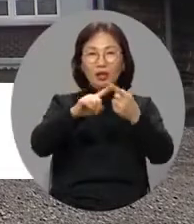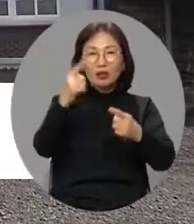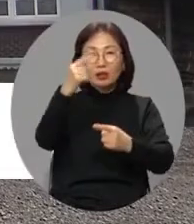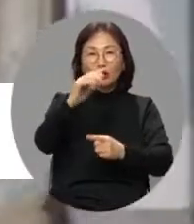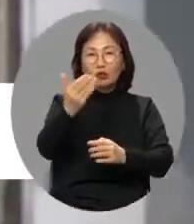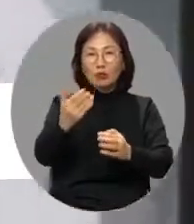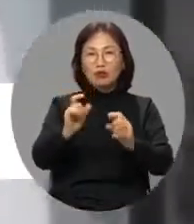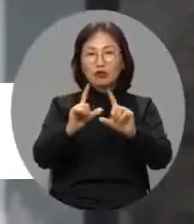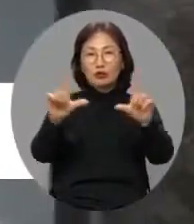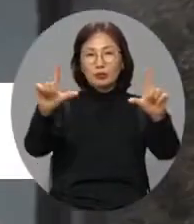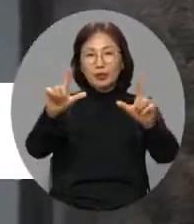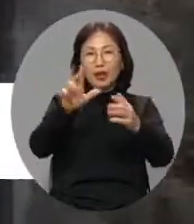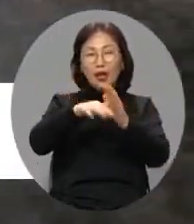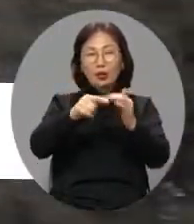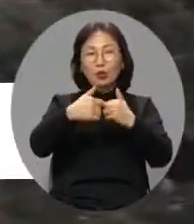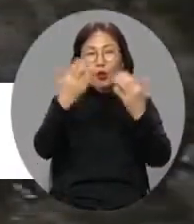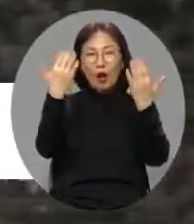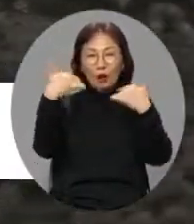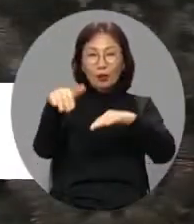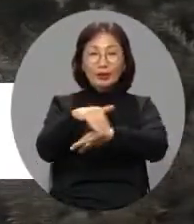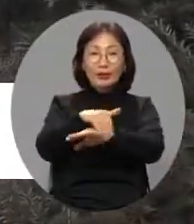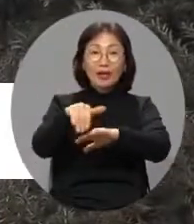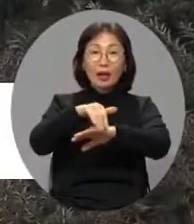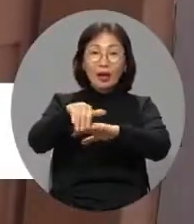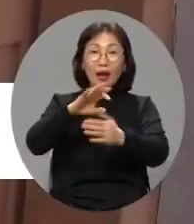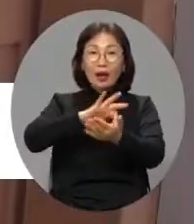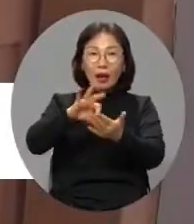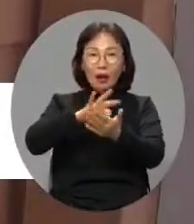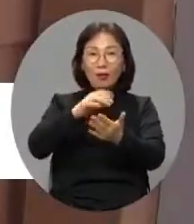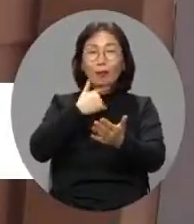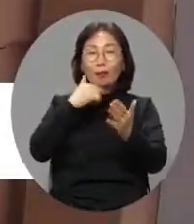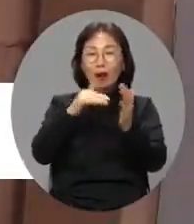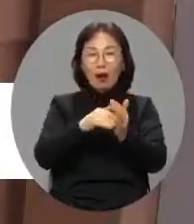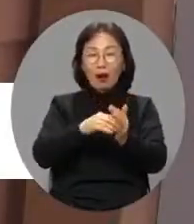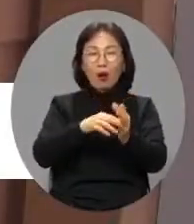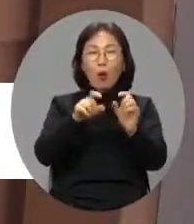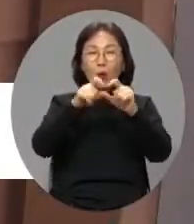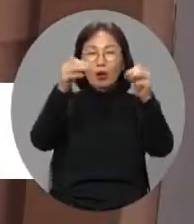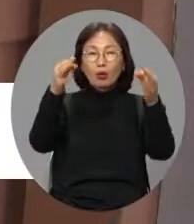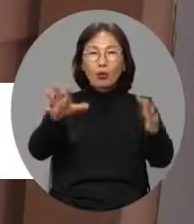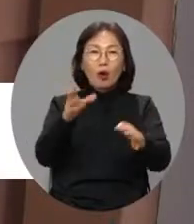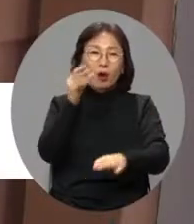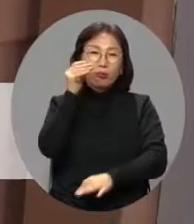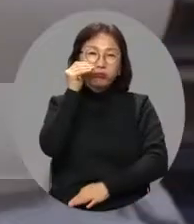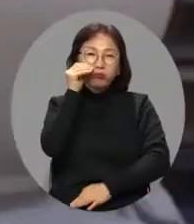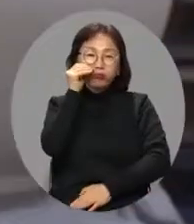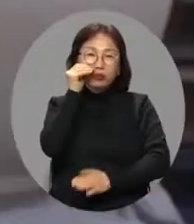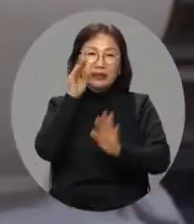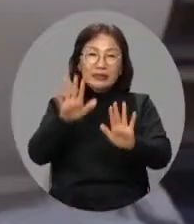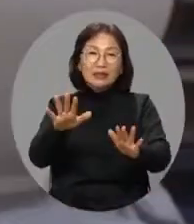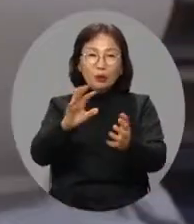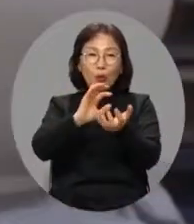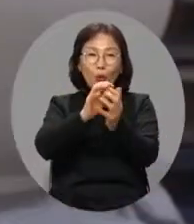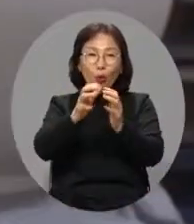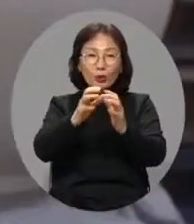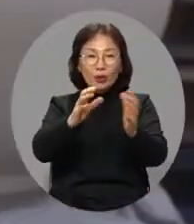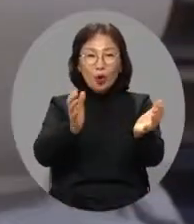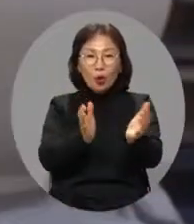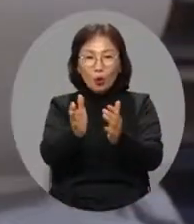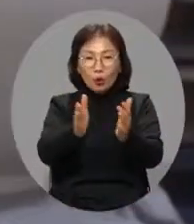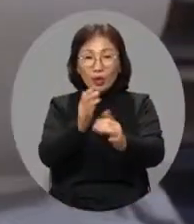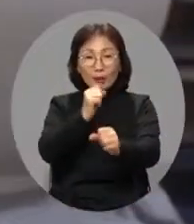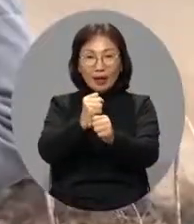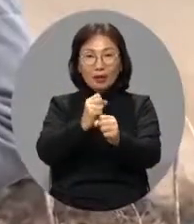중반까지 초등학교로 사용되던 곳 한동안 팩으로 남아있다가 지금은 도자기 공방 으로 바뀌어 명맥을 유지하고